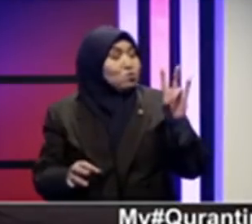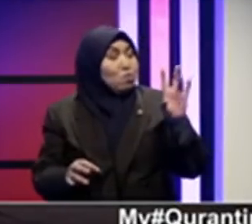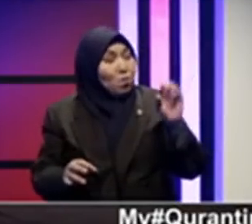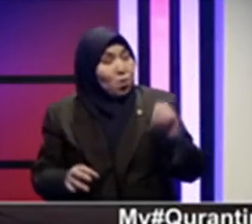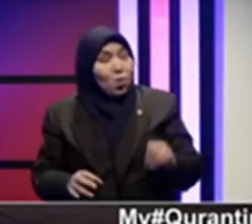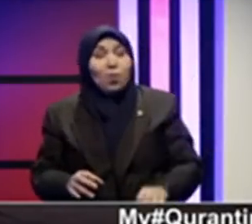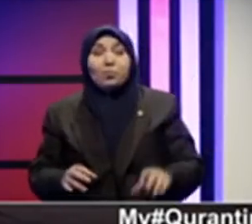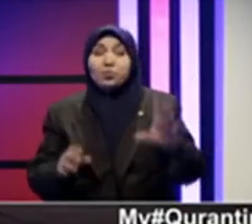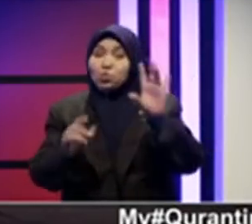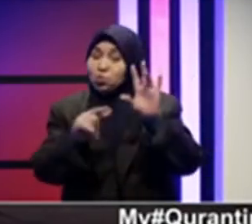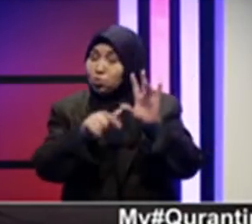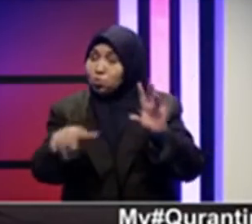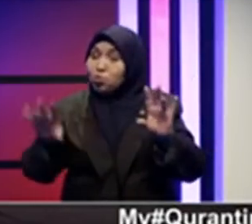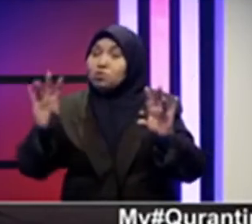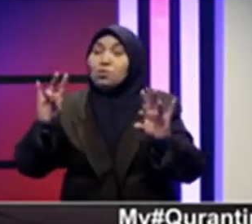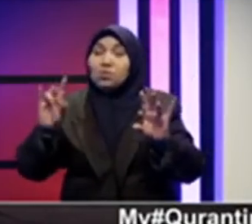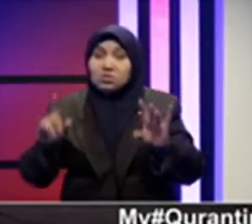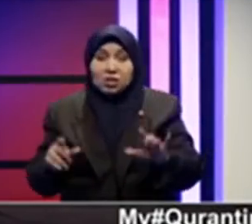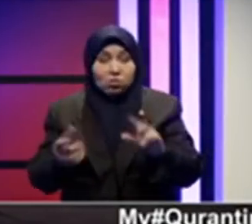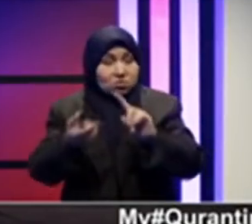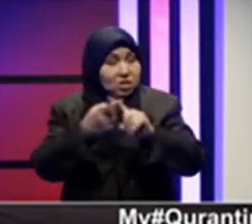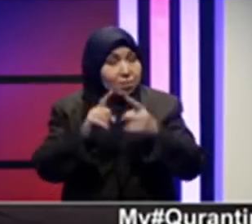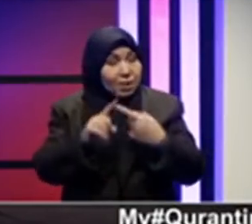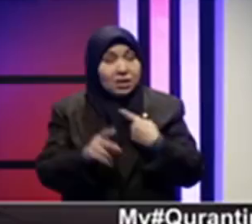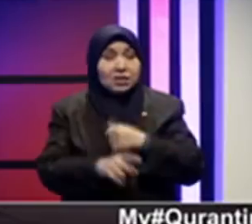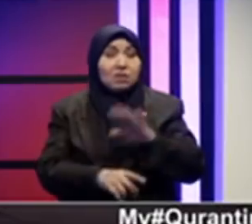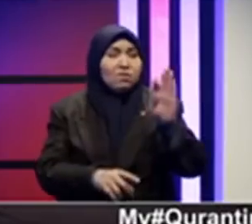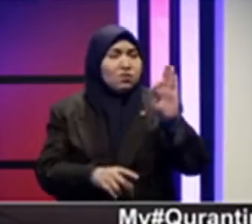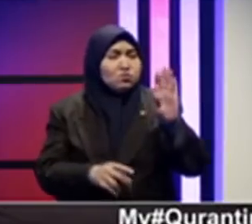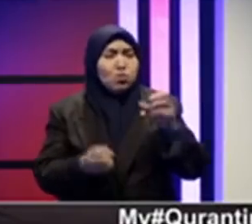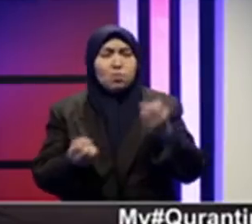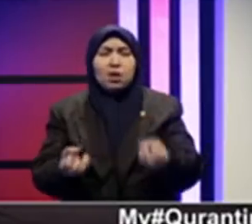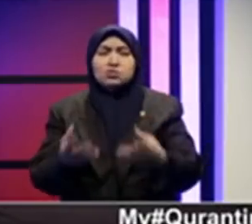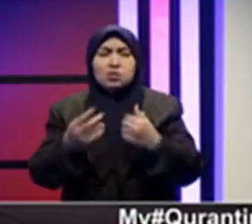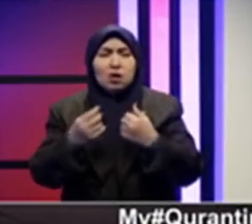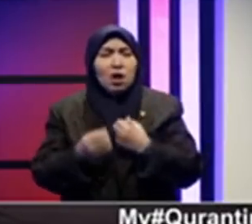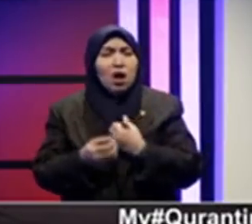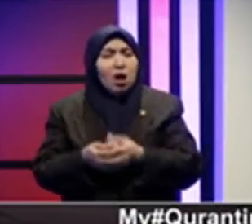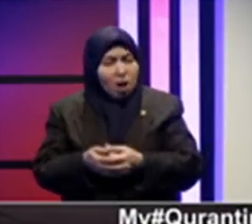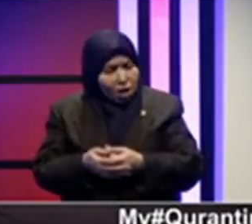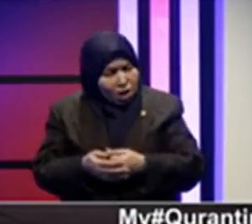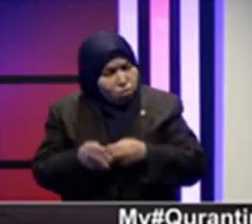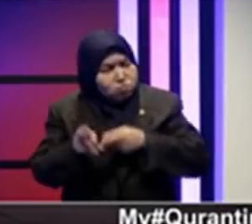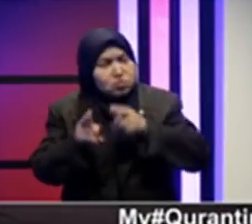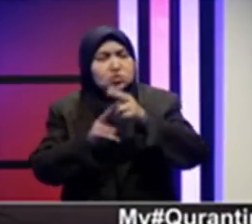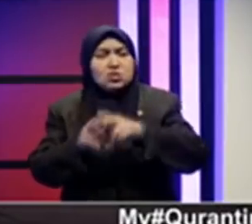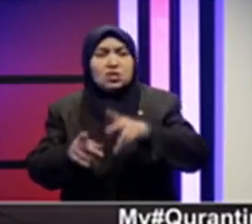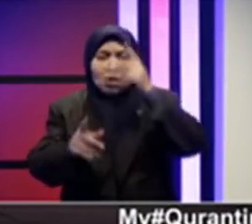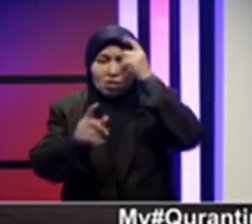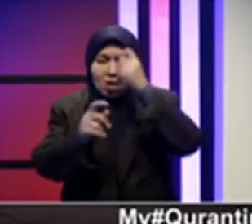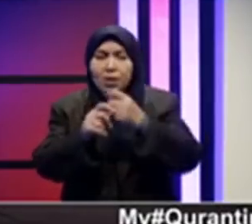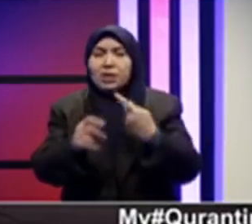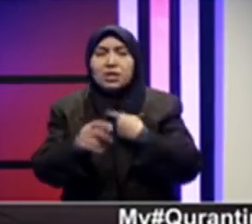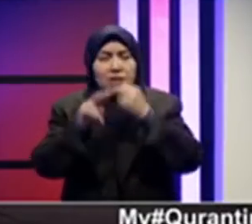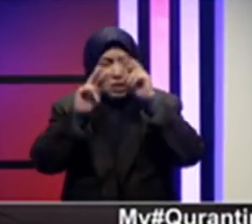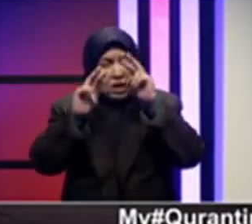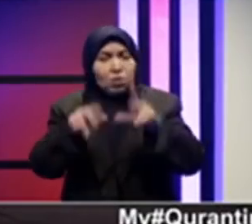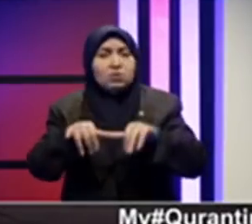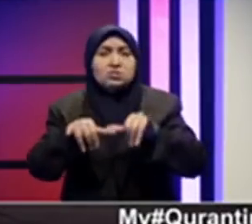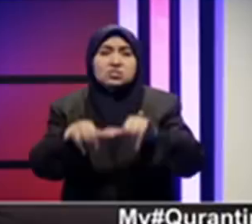hingga 71 ya. Dan sahabat-sahabat kita di Facebook pun banyak usahakan takwa, sebagaimana kita tengok masih